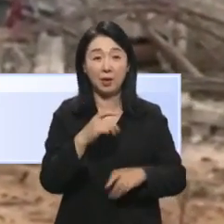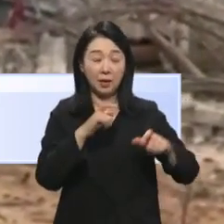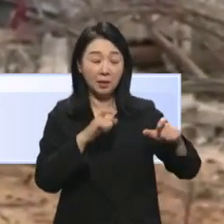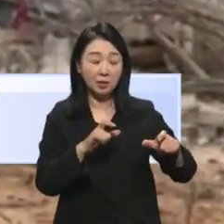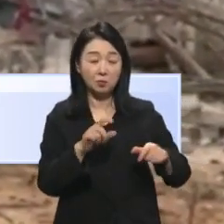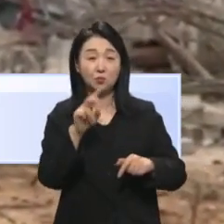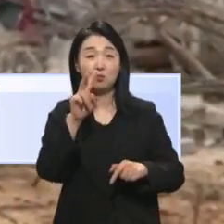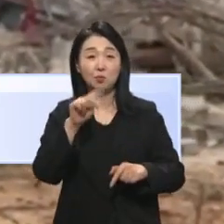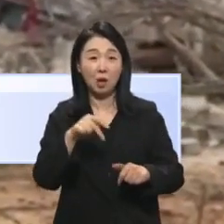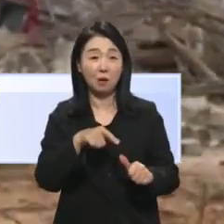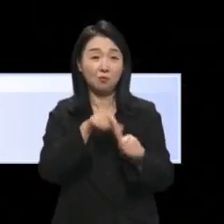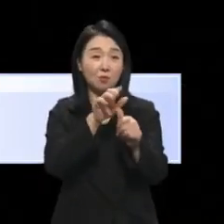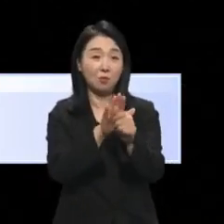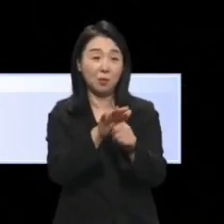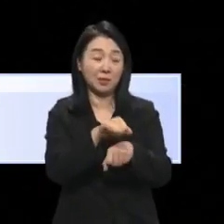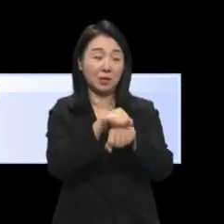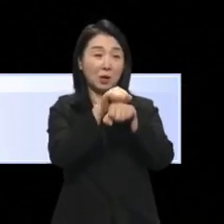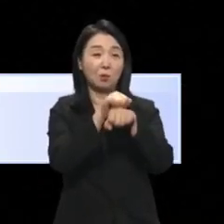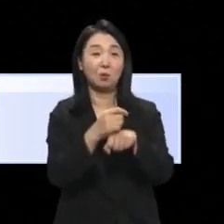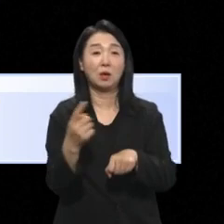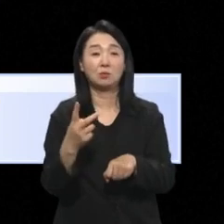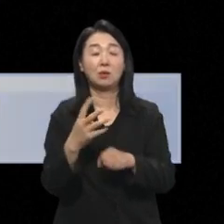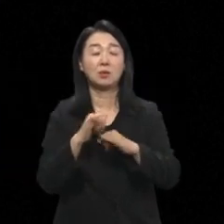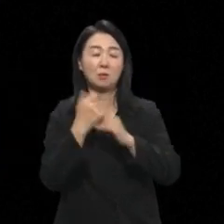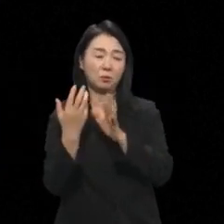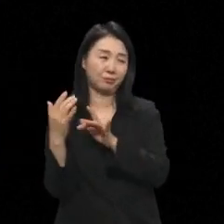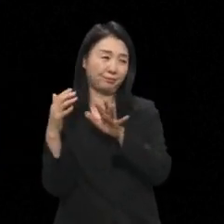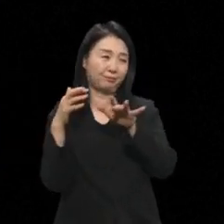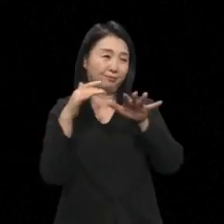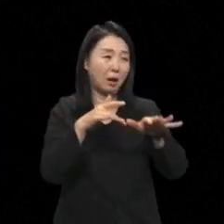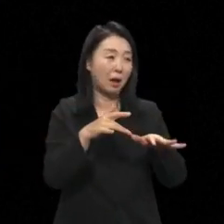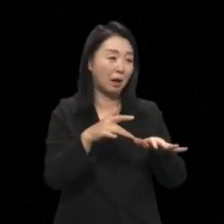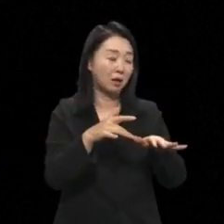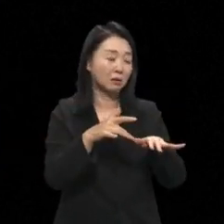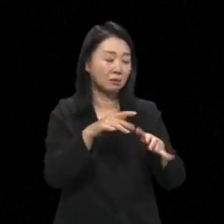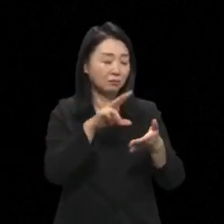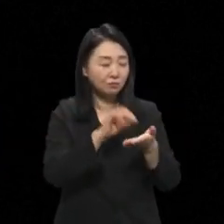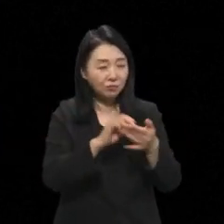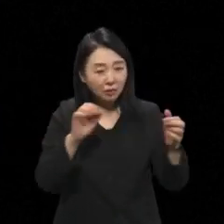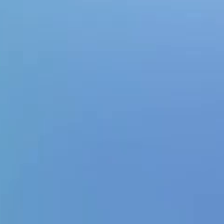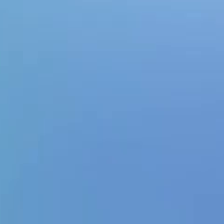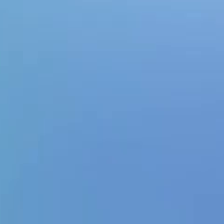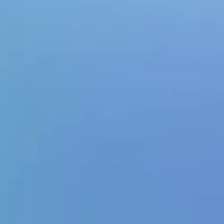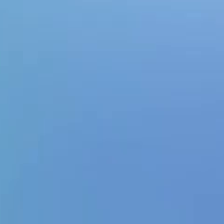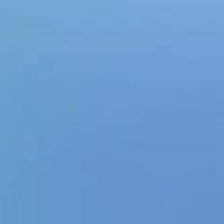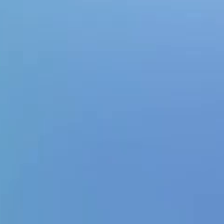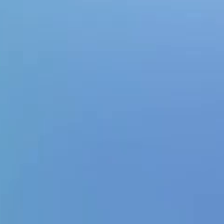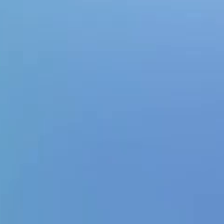구호품 창고에는 수천 명의 주민들이 몰려드는 등 혼란이 더욱 심해지고 있습니다.